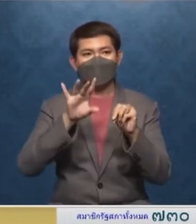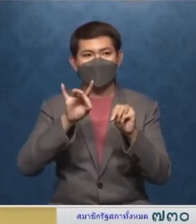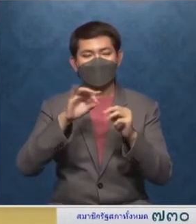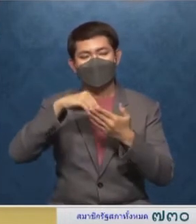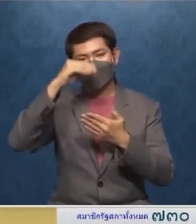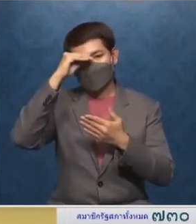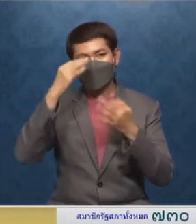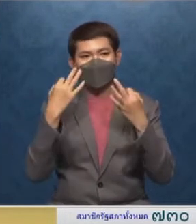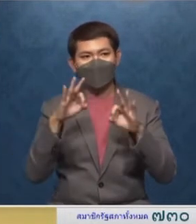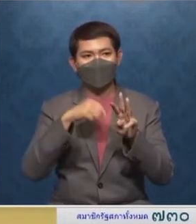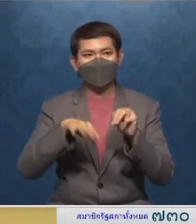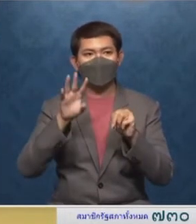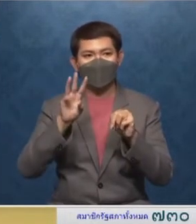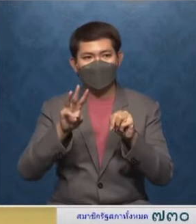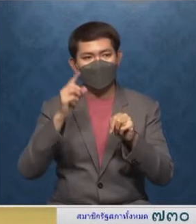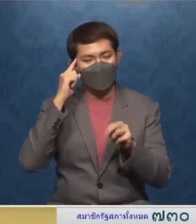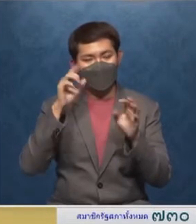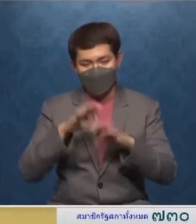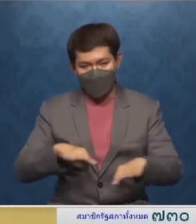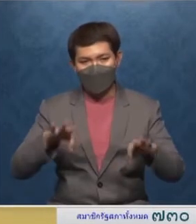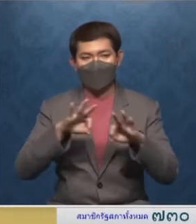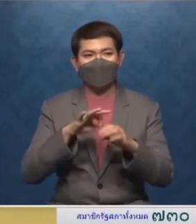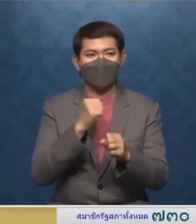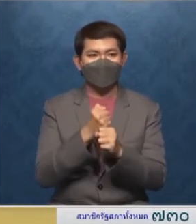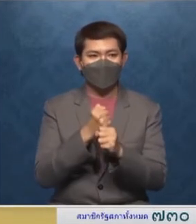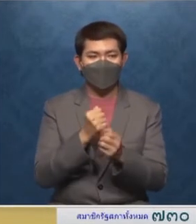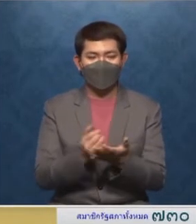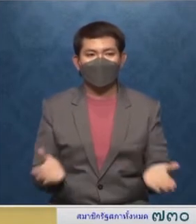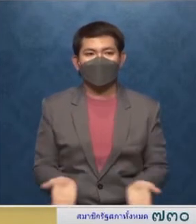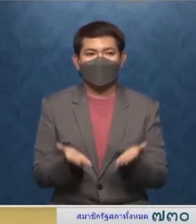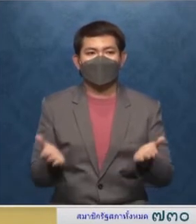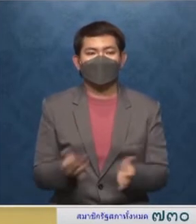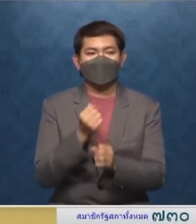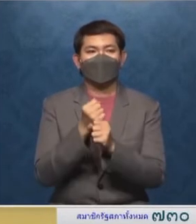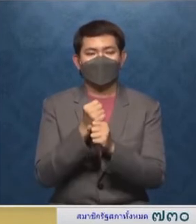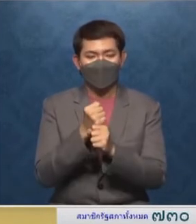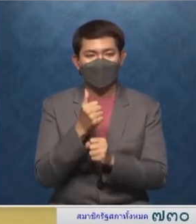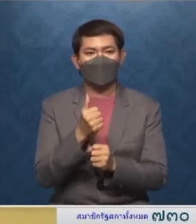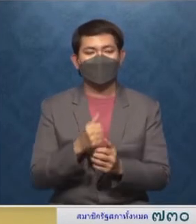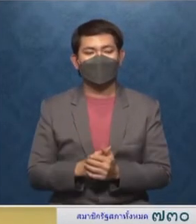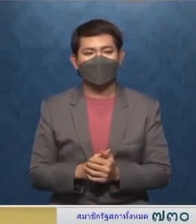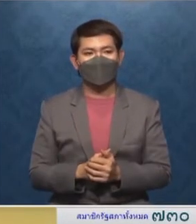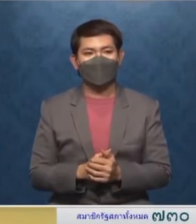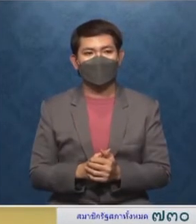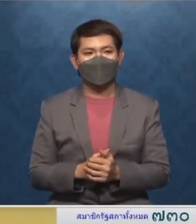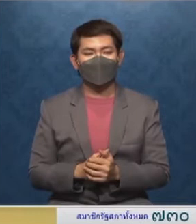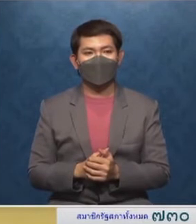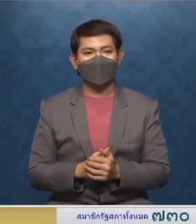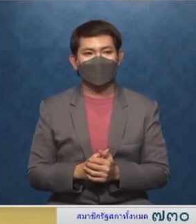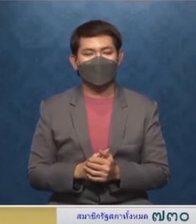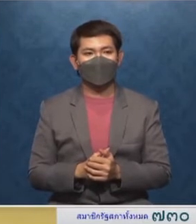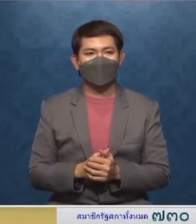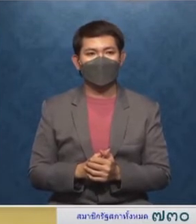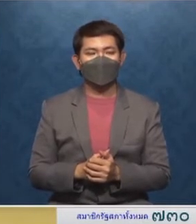ถึงมัธยมปลายนั้นก็เป็นสิ่งจำเป็นนะครับที่จะต้องสนับสนุนให้เกิดขึ้นในเรื่องของนอกจากเรื่อง